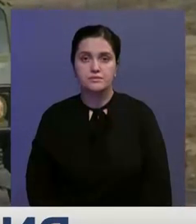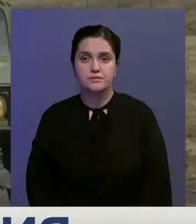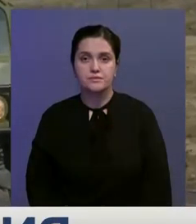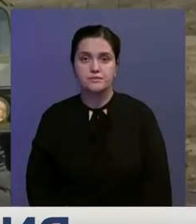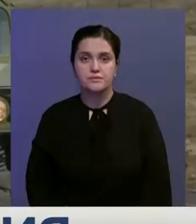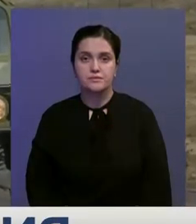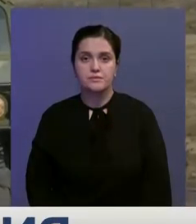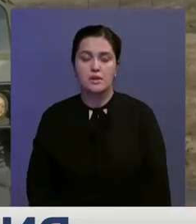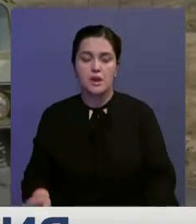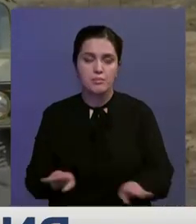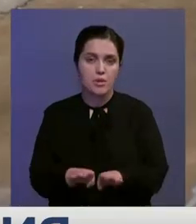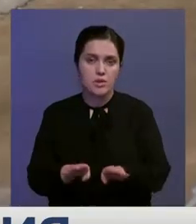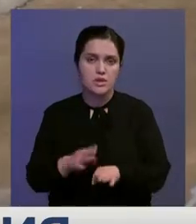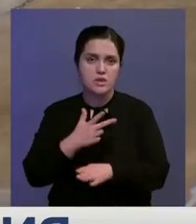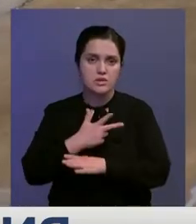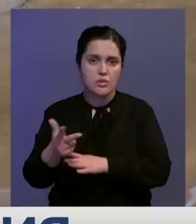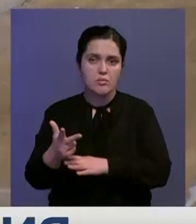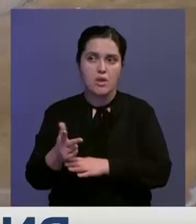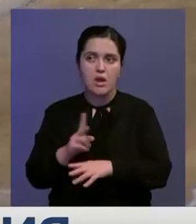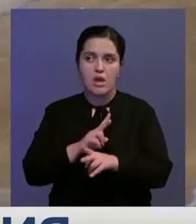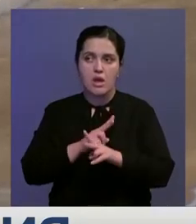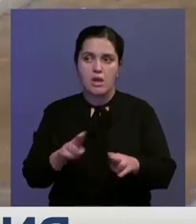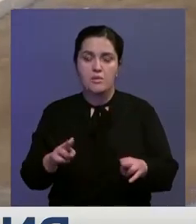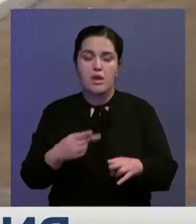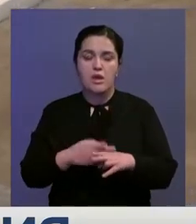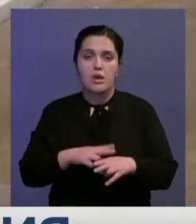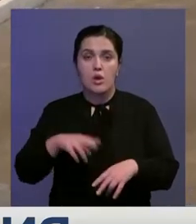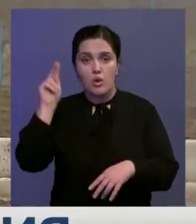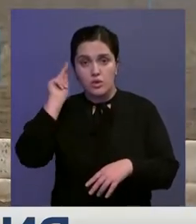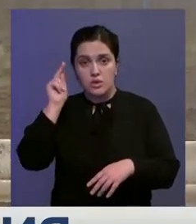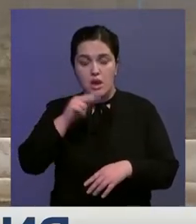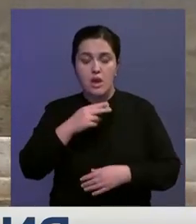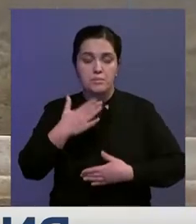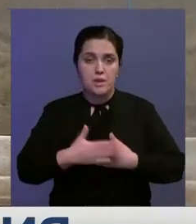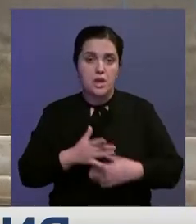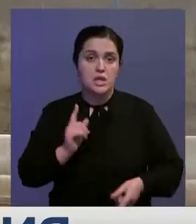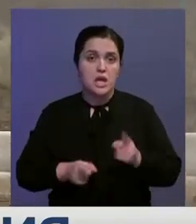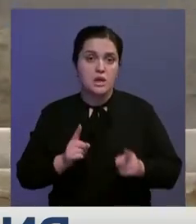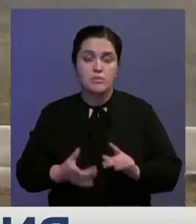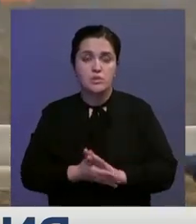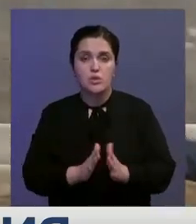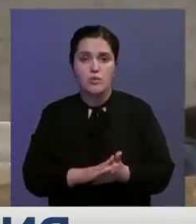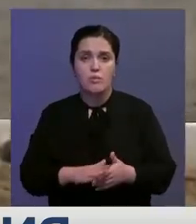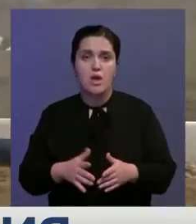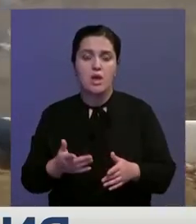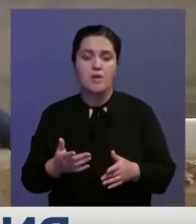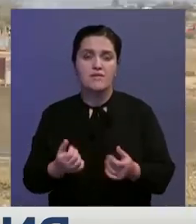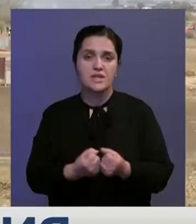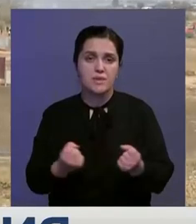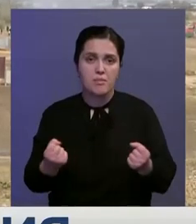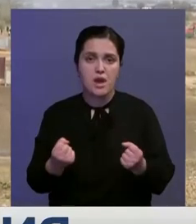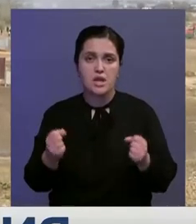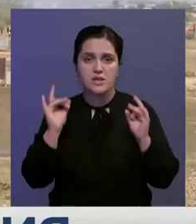Со стороны похоже на съемки боевика, на деле учения, приближенные к реальным условиям. Только стрельба и взрывы холостые. На